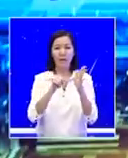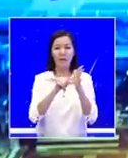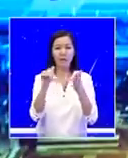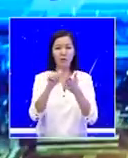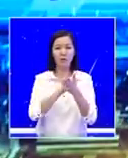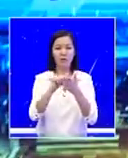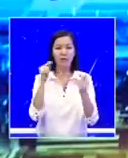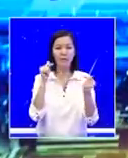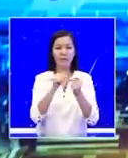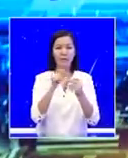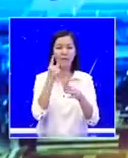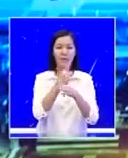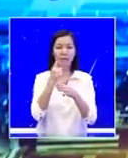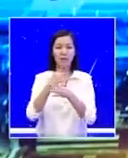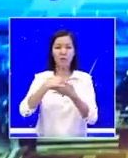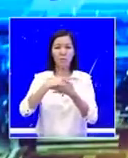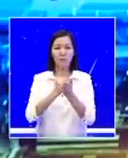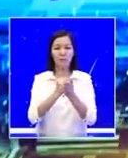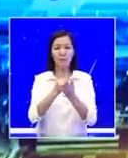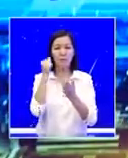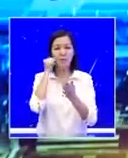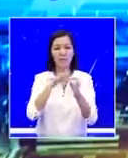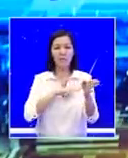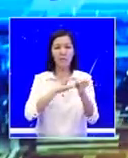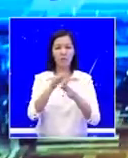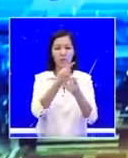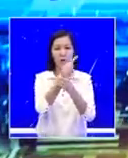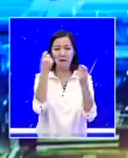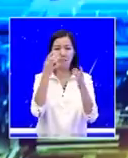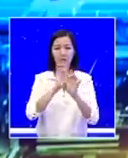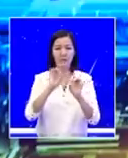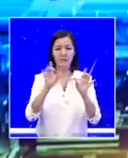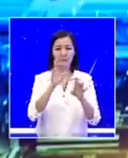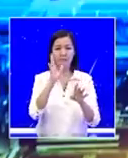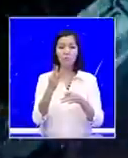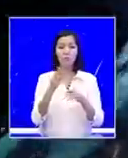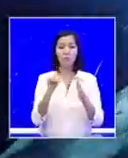құжатқа сәйкес бірнеше шектеу белгіленді. Ол туралы ертең толық ақпарат беретін боламыз.